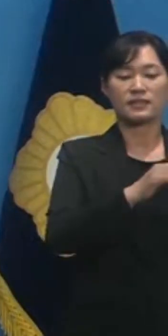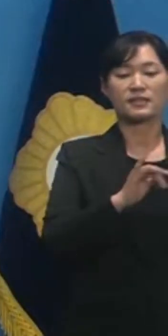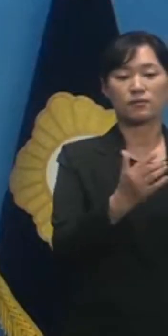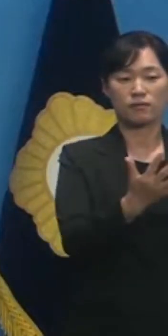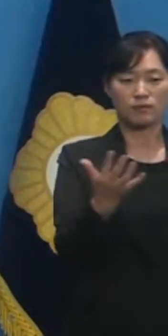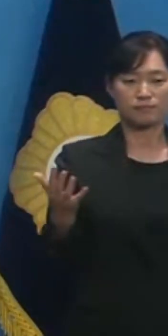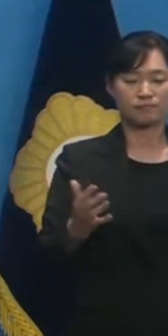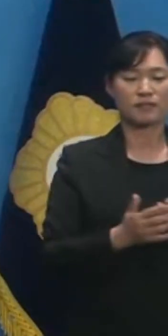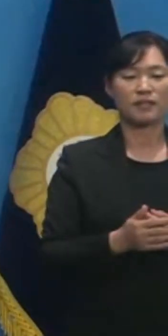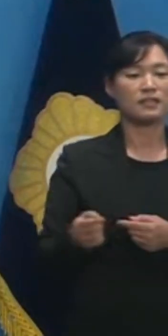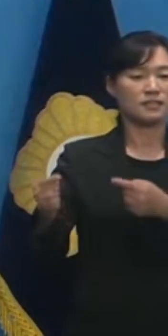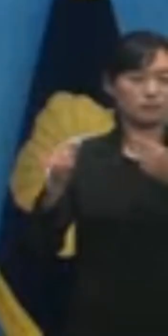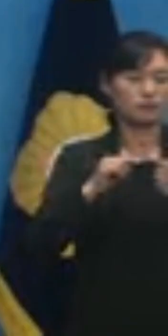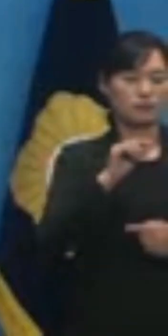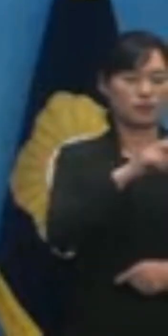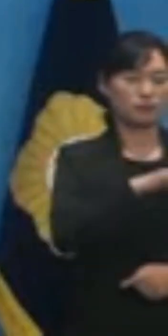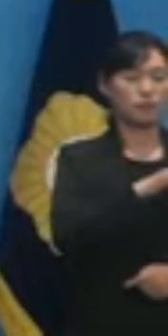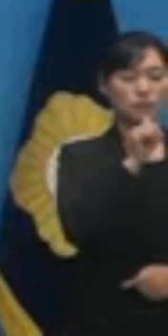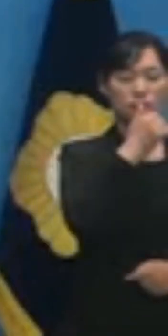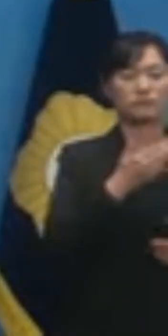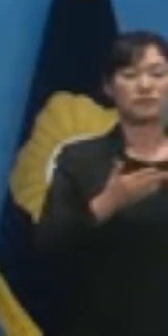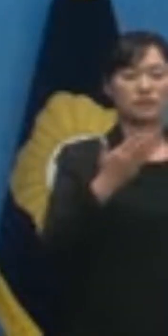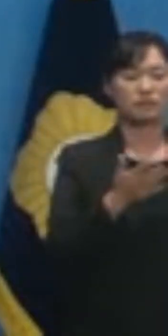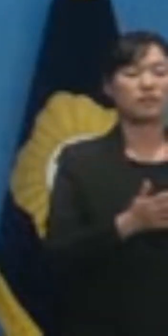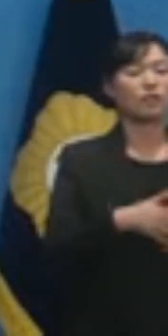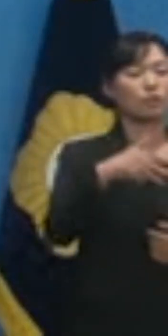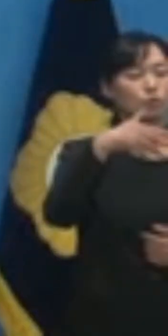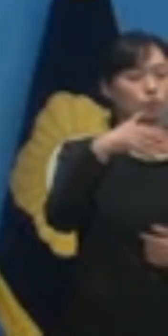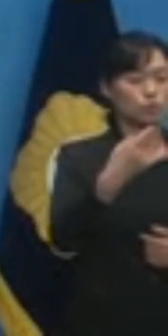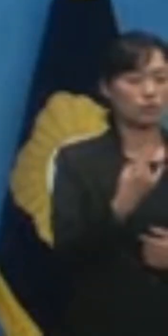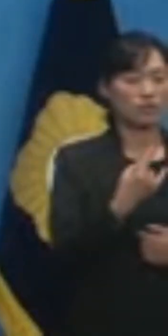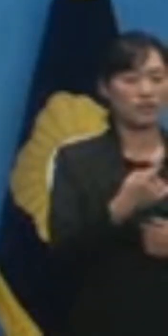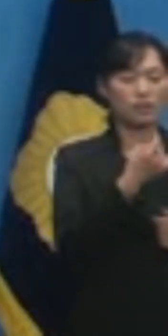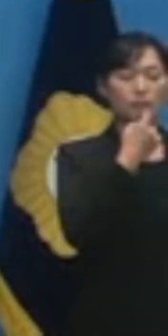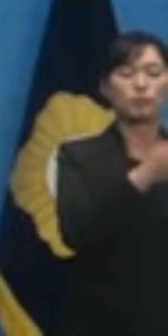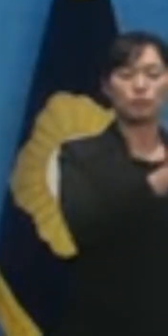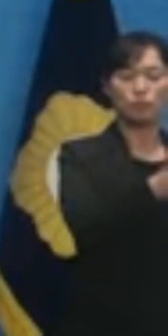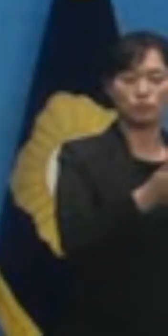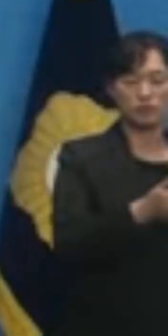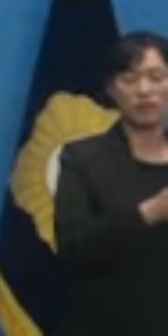주신 의원님들 소개 부탁하겠습니다. 최민희 더불어민주당